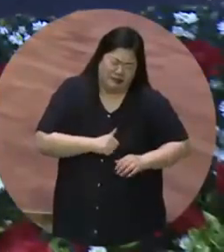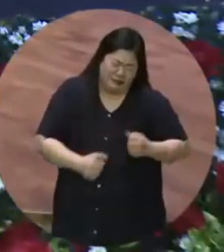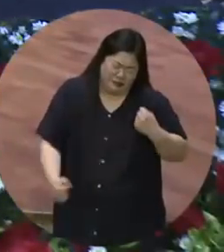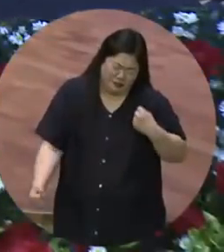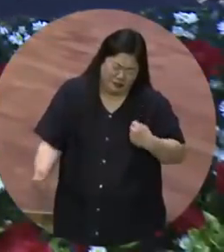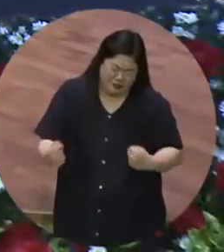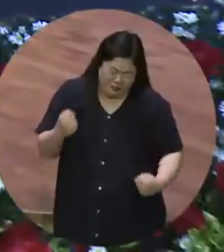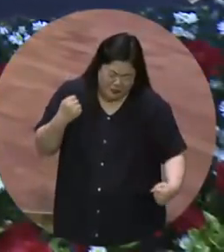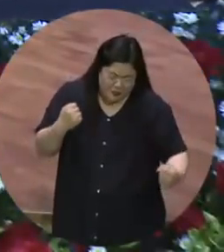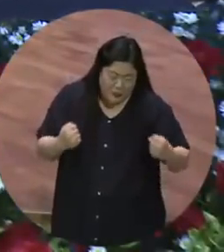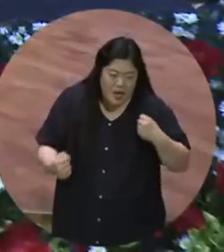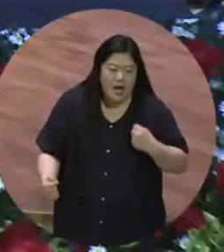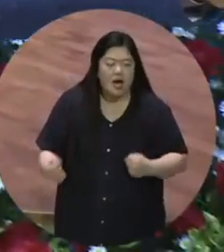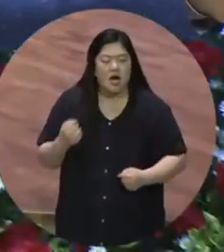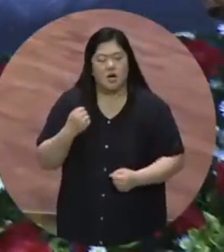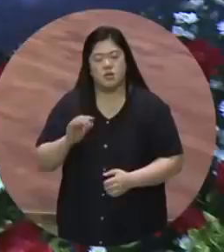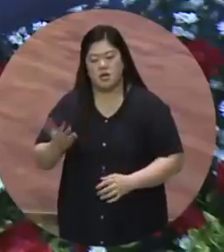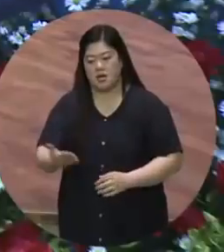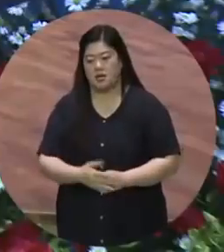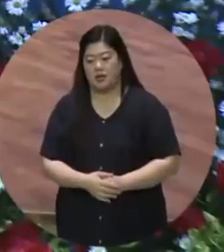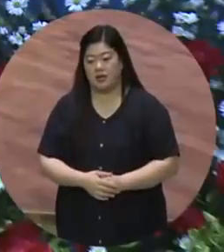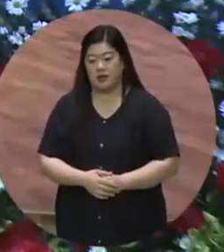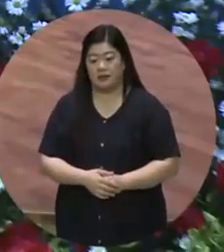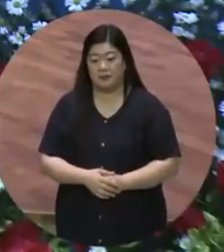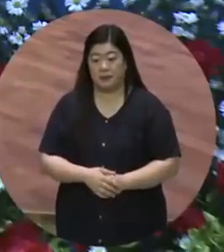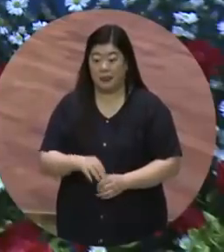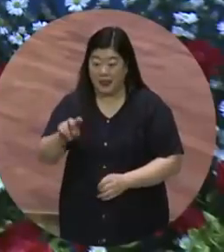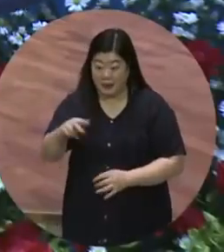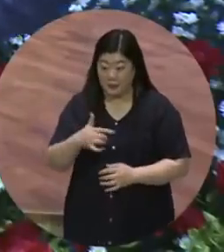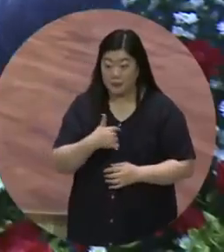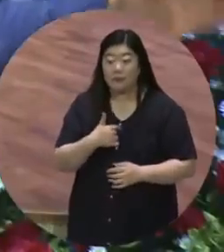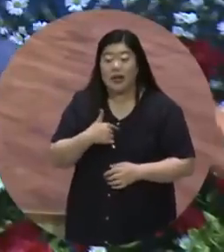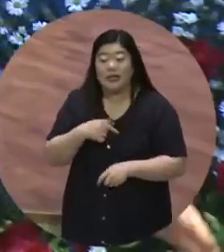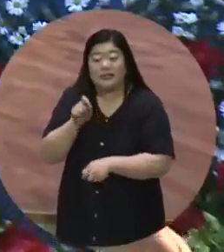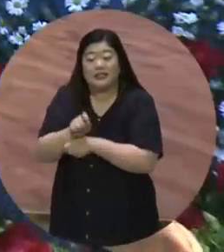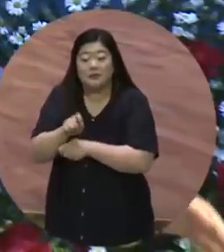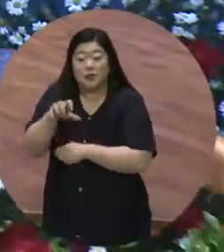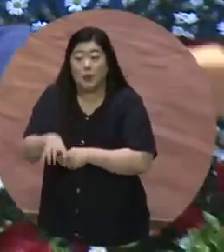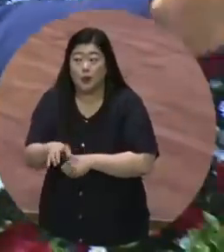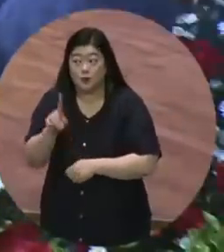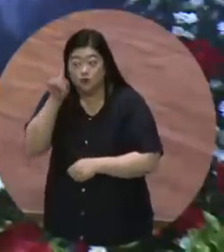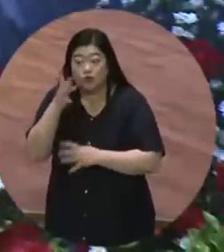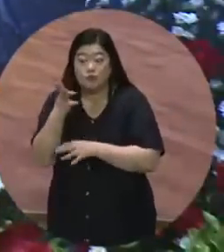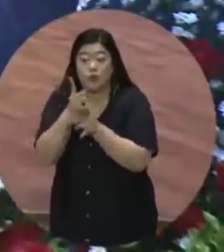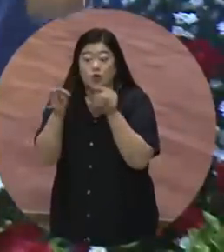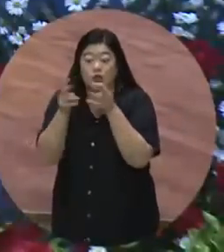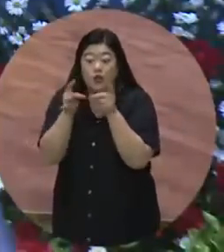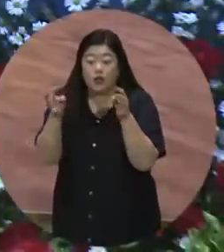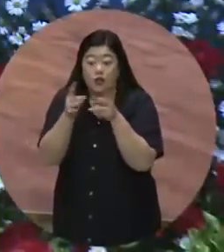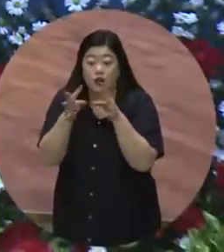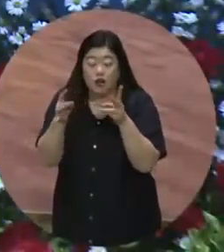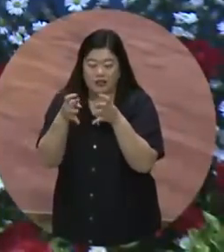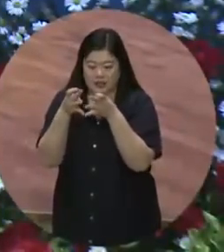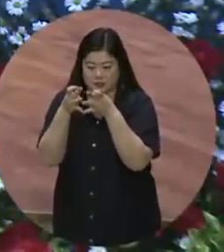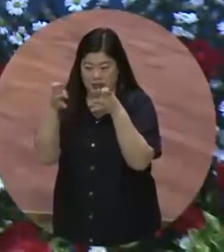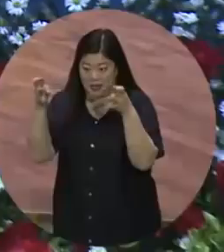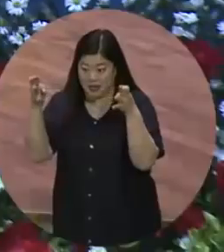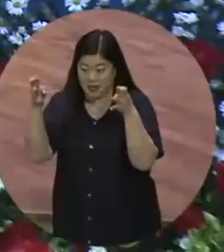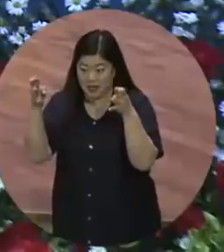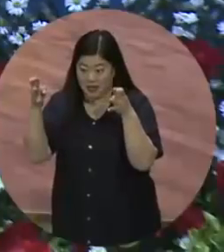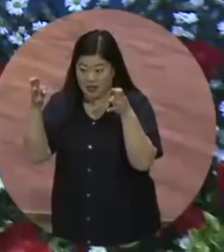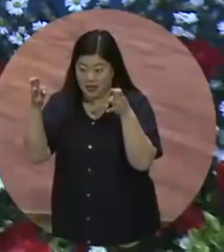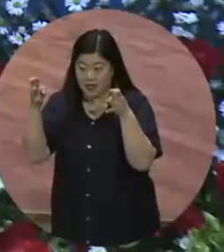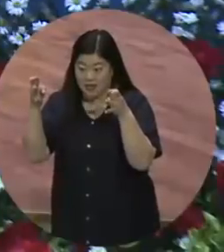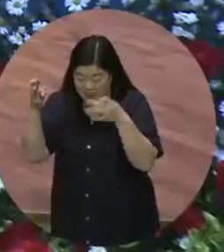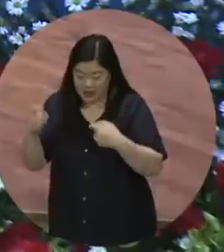지하 3층에서 제가 차를 댑니다. 그 다음에 걸어서 14층 걸어 올라다 매일 걸어 올라. 비서들 하더니